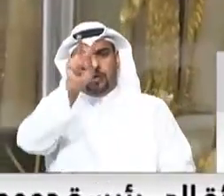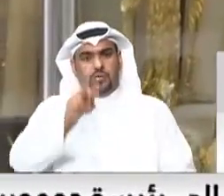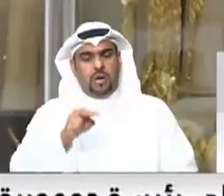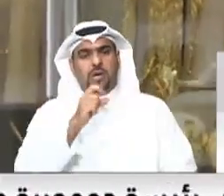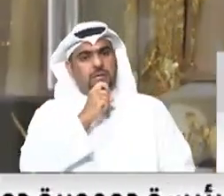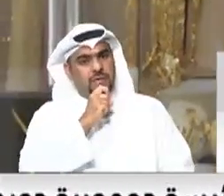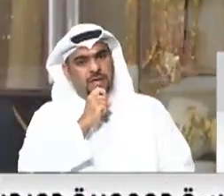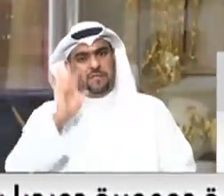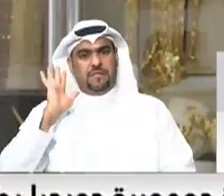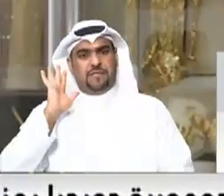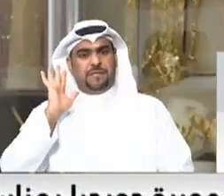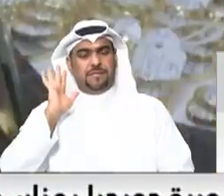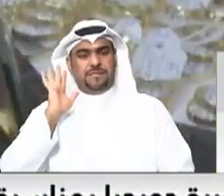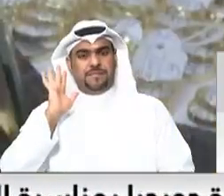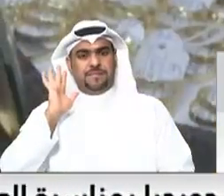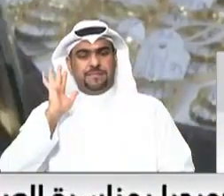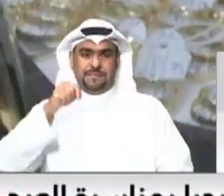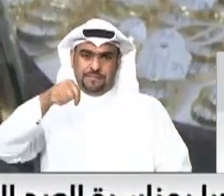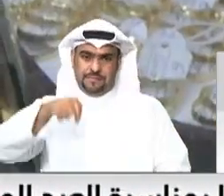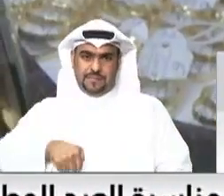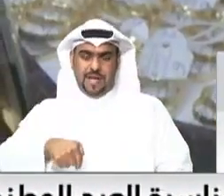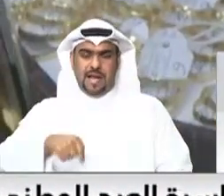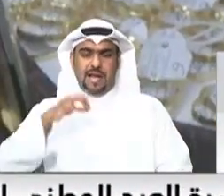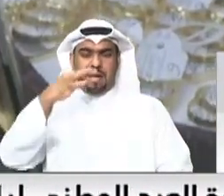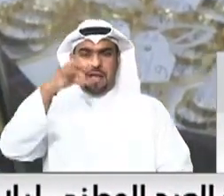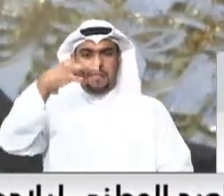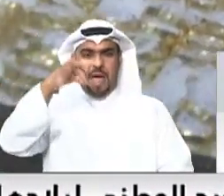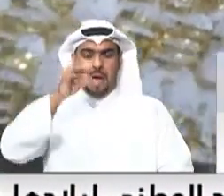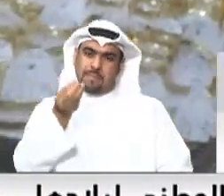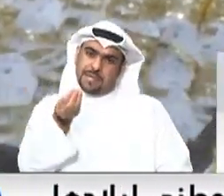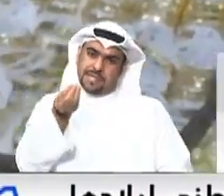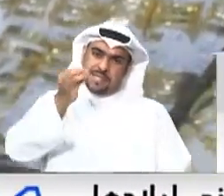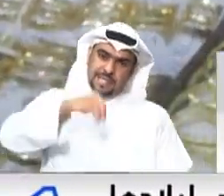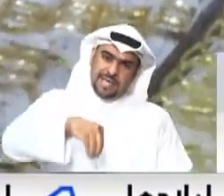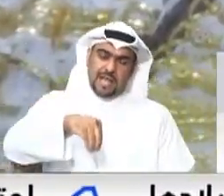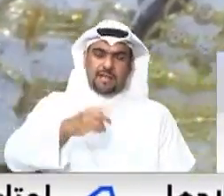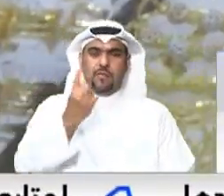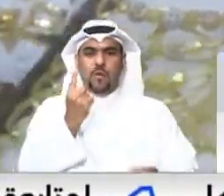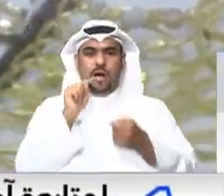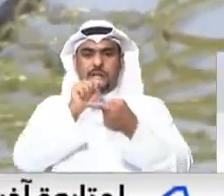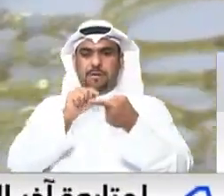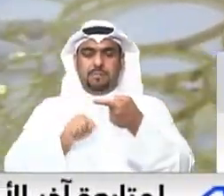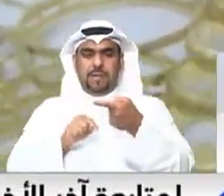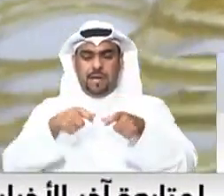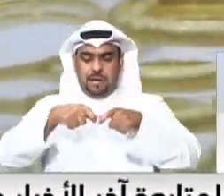في المعاملات الفورية 0.3% ليصل إلى